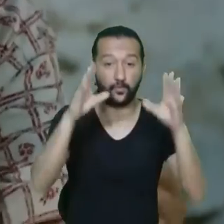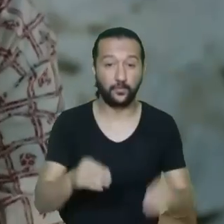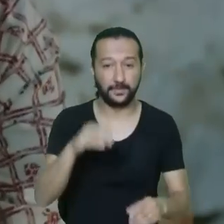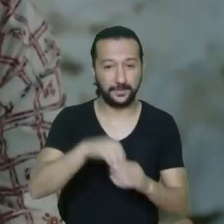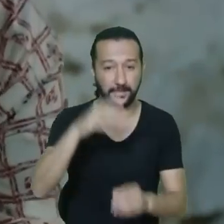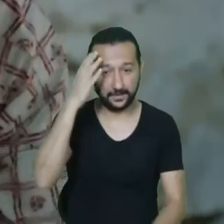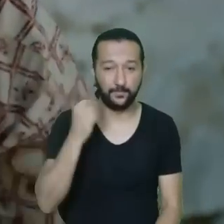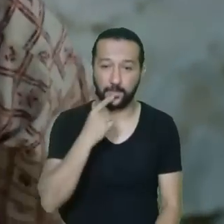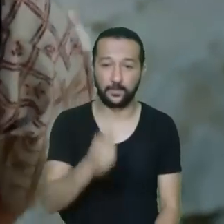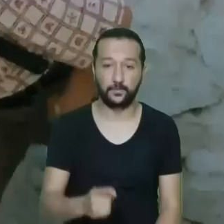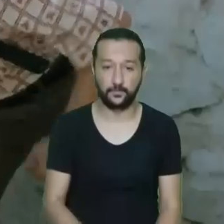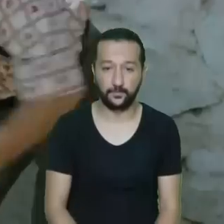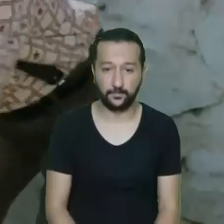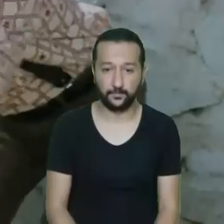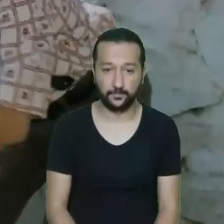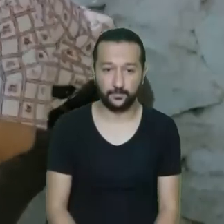dokuşma manasında söylüyorum.